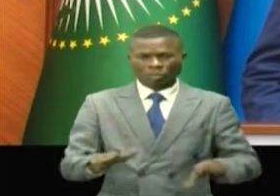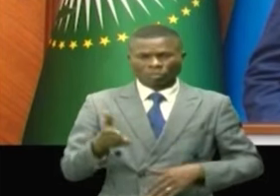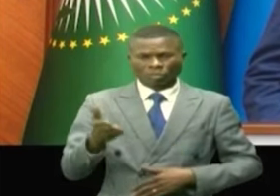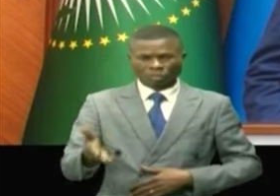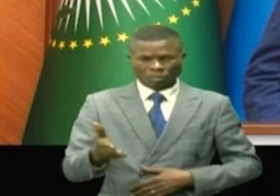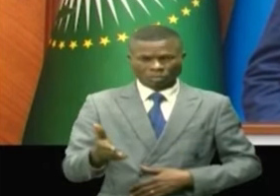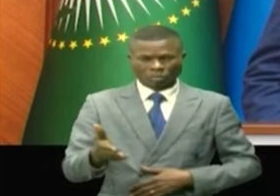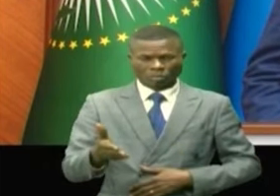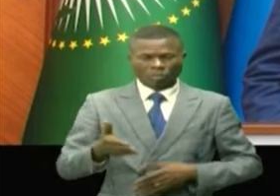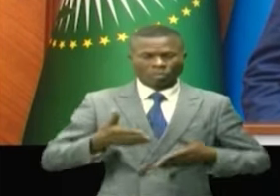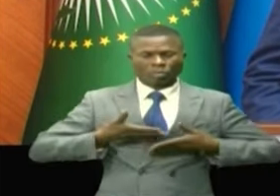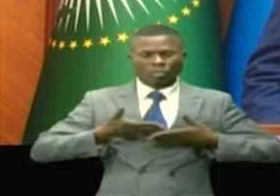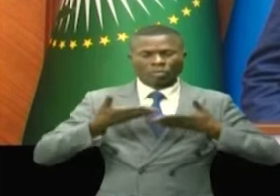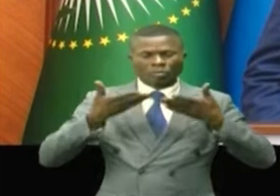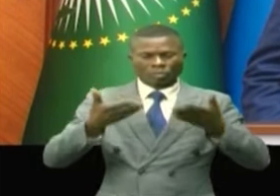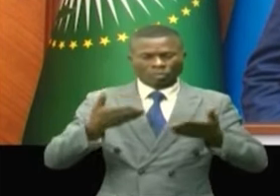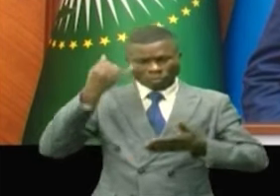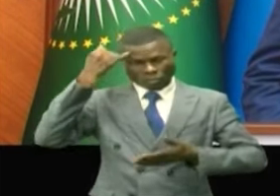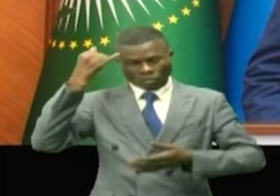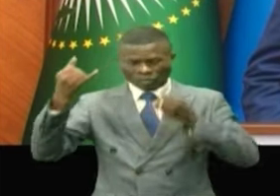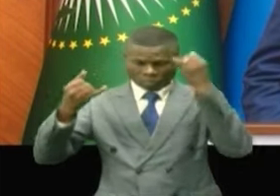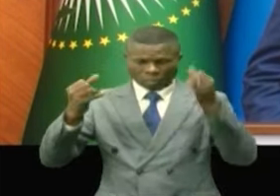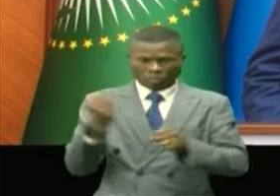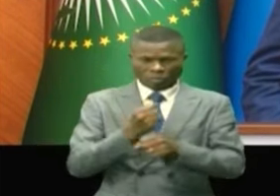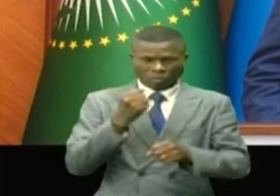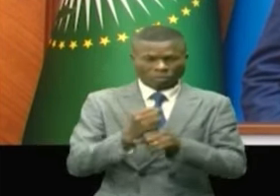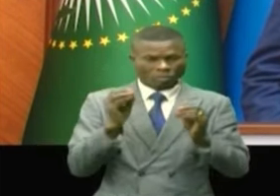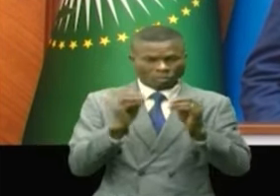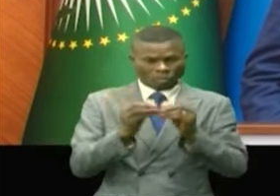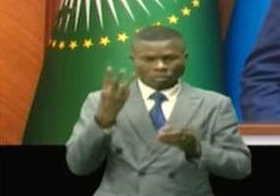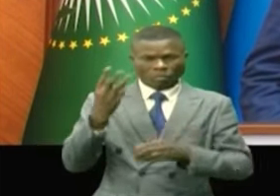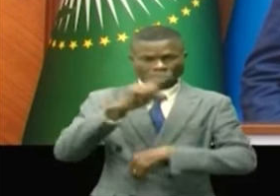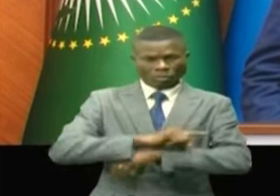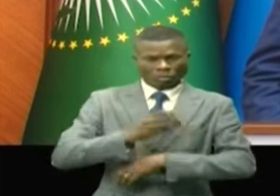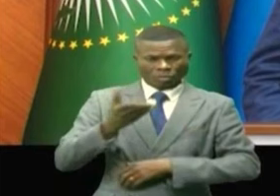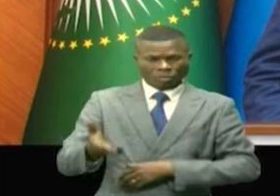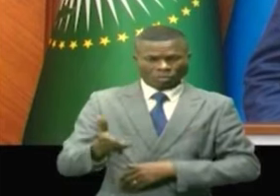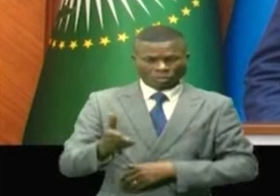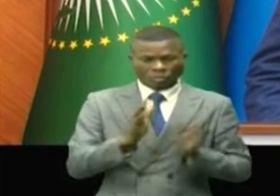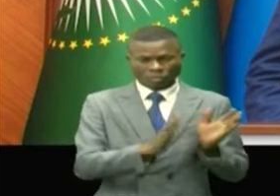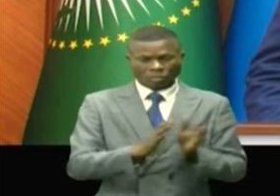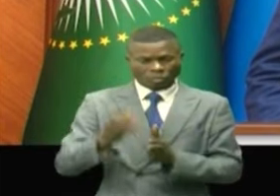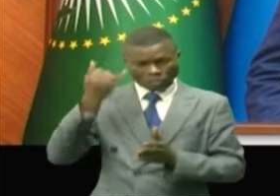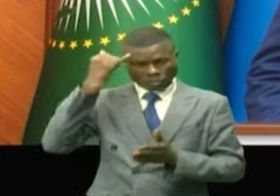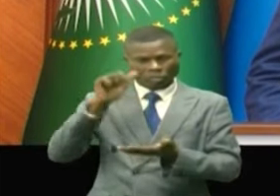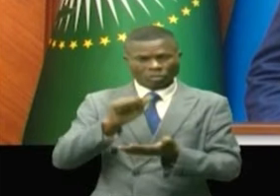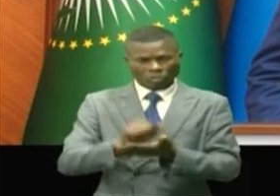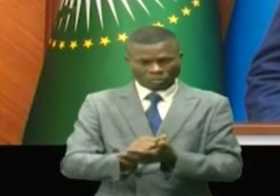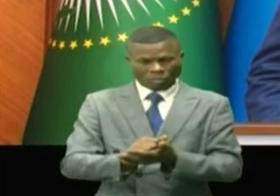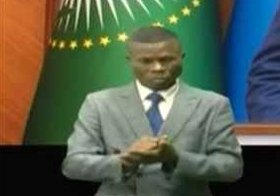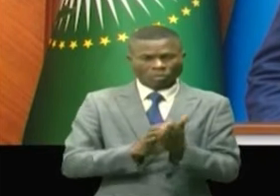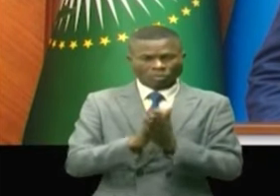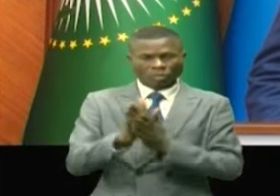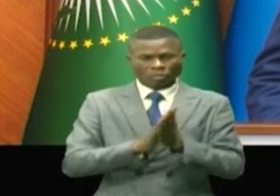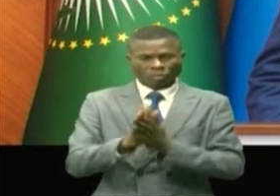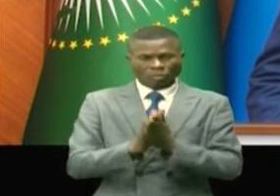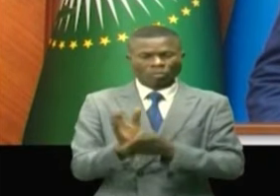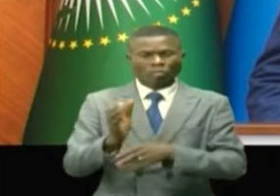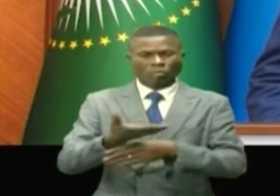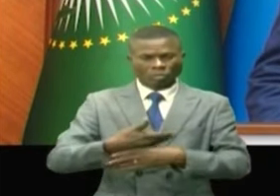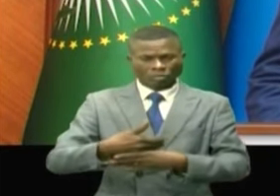s'inspirant des tendances dégagées des travaux de la Table Ronde ce dispositif transitoire consistera au